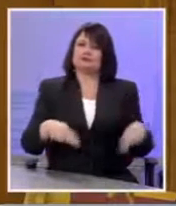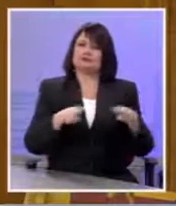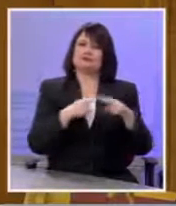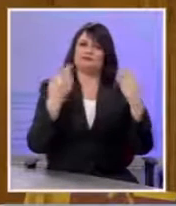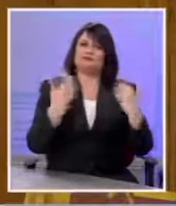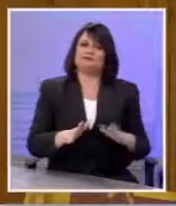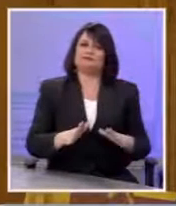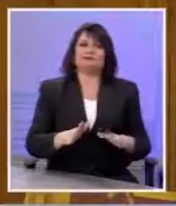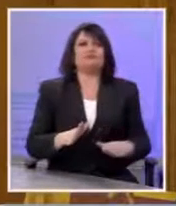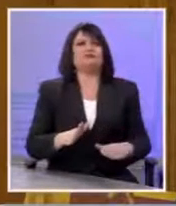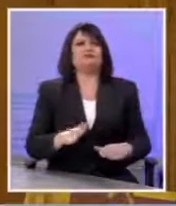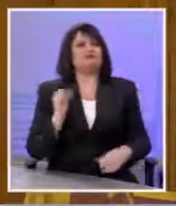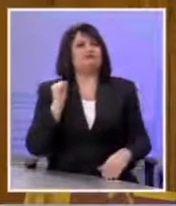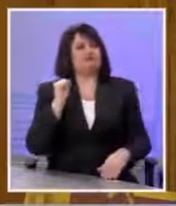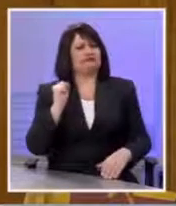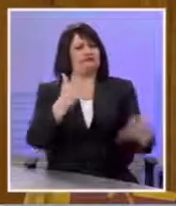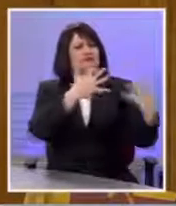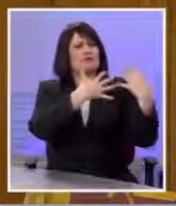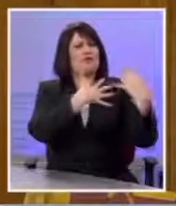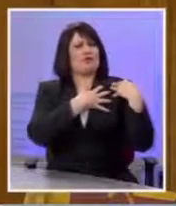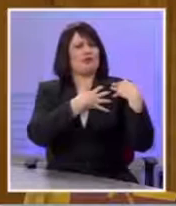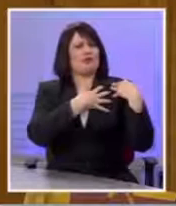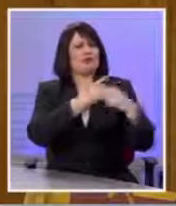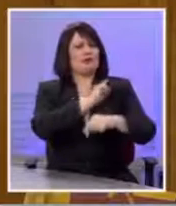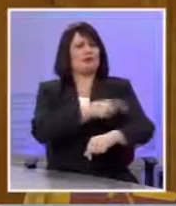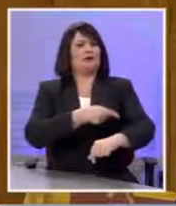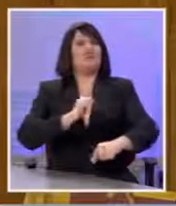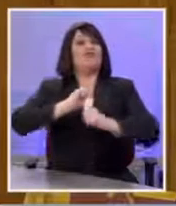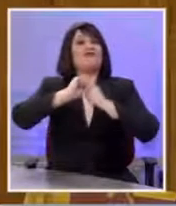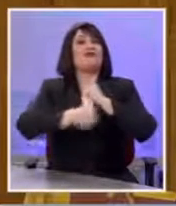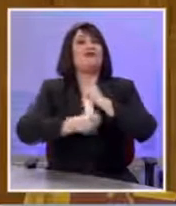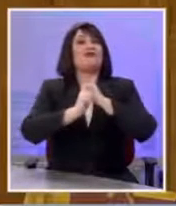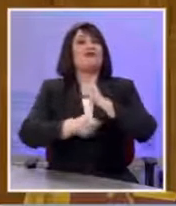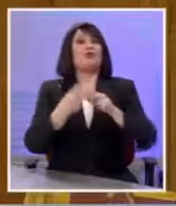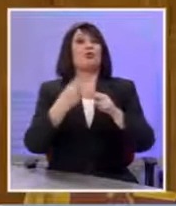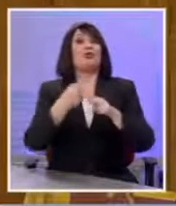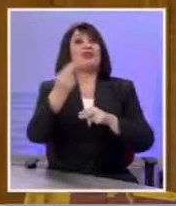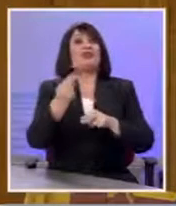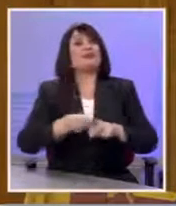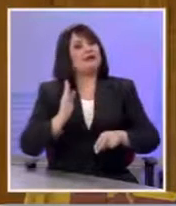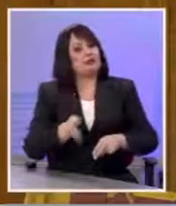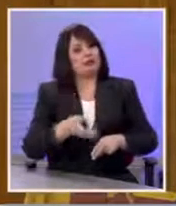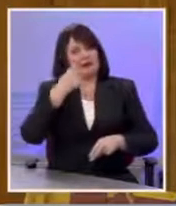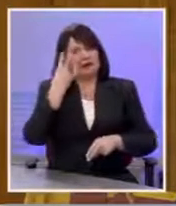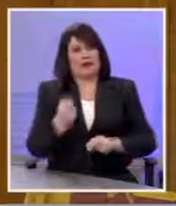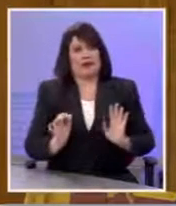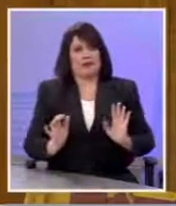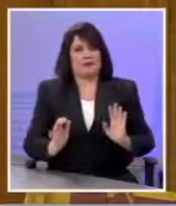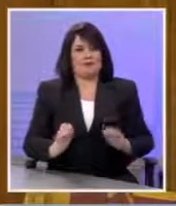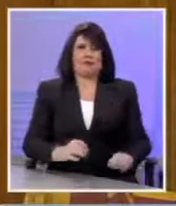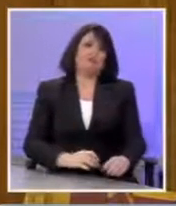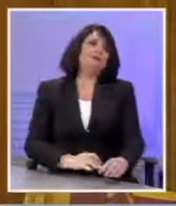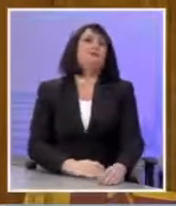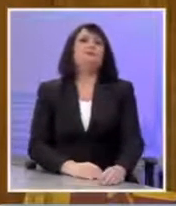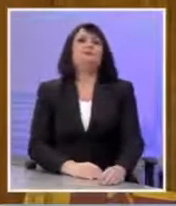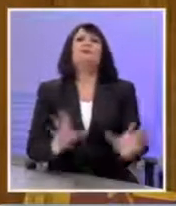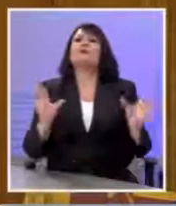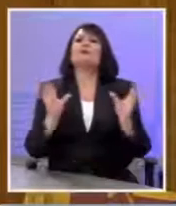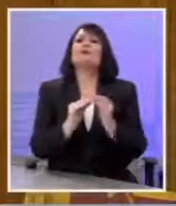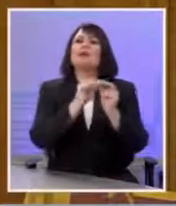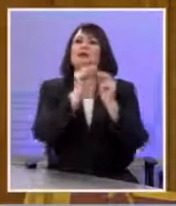με ισχυρές αρμοδιότητες και δυνατότητες βέτο σε μια σειρά κρίσιμα θέματα. Το συμπέρασμα